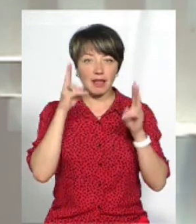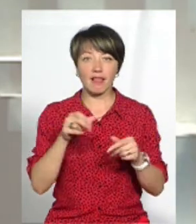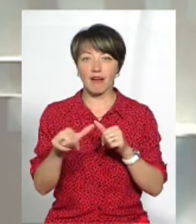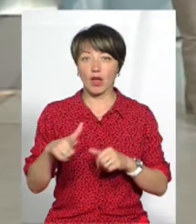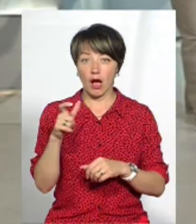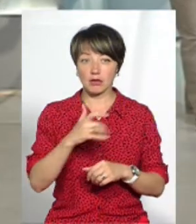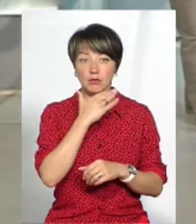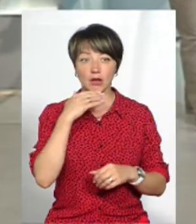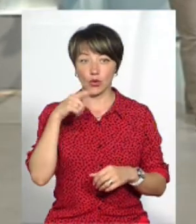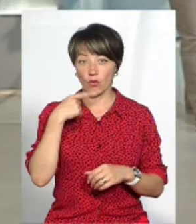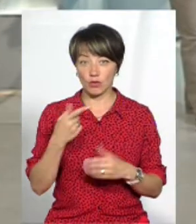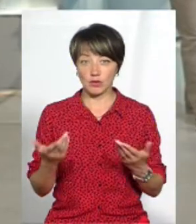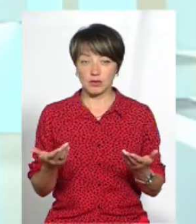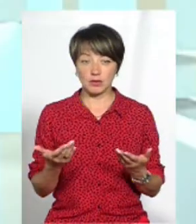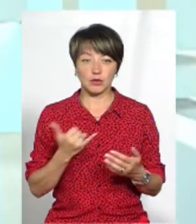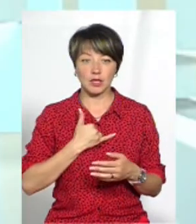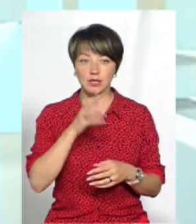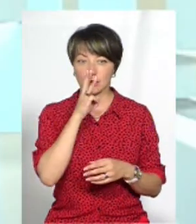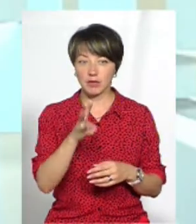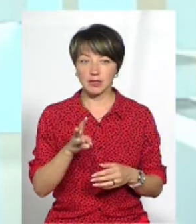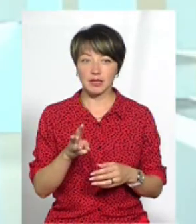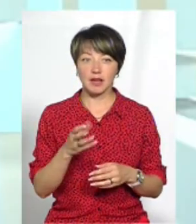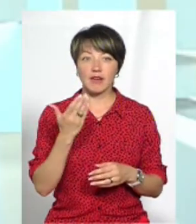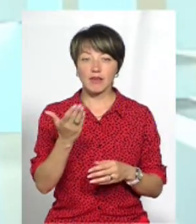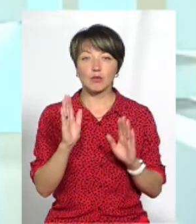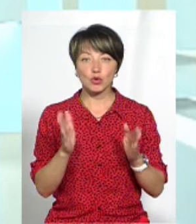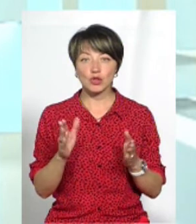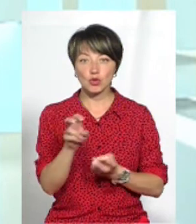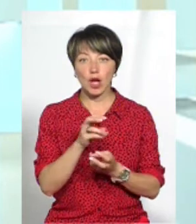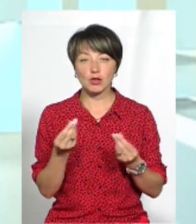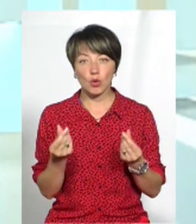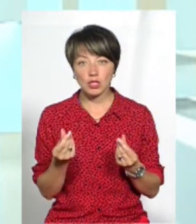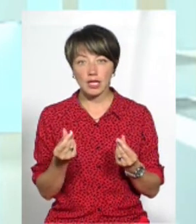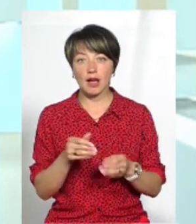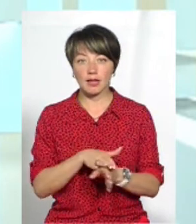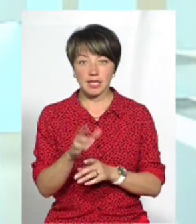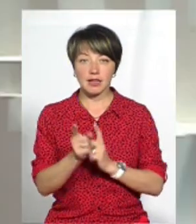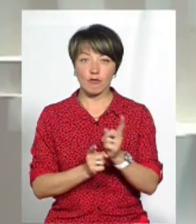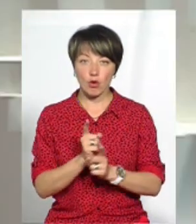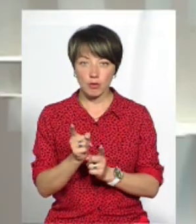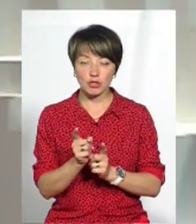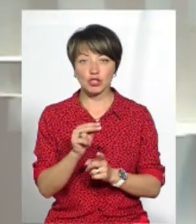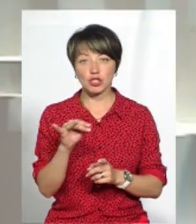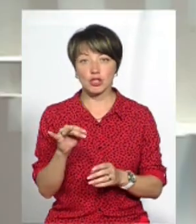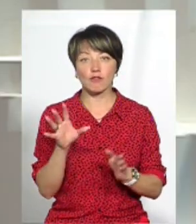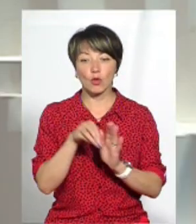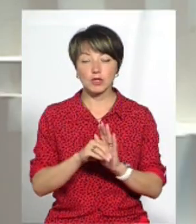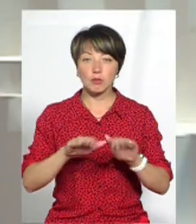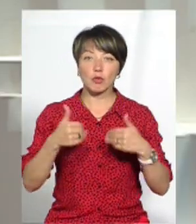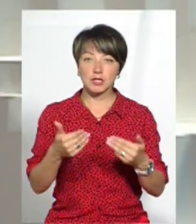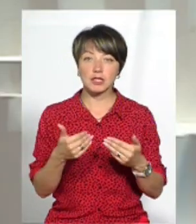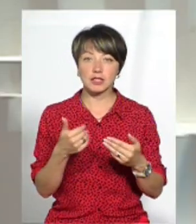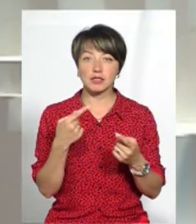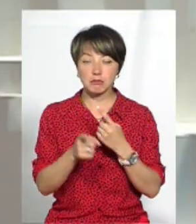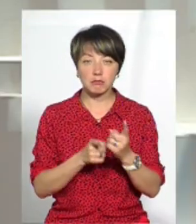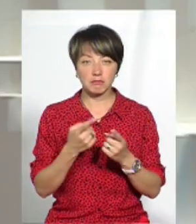«Нафтогаз», багато говорять. Слухайте, одна зарплата. От ви будете все ж таки шукати кошти для реалізації цієї медреформи, чи вносити пропозиції